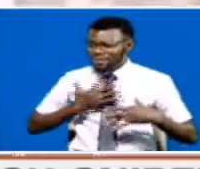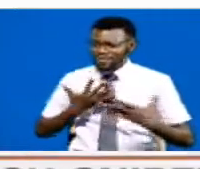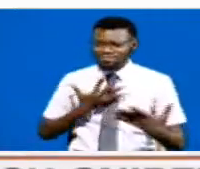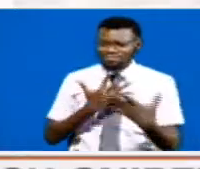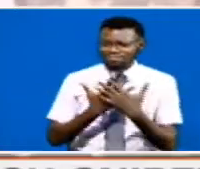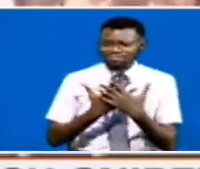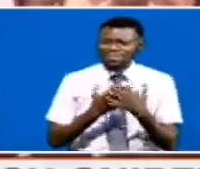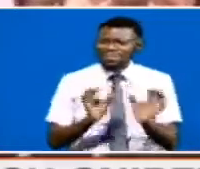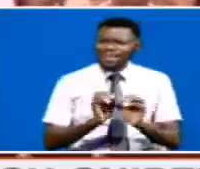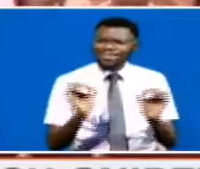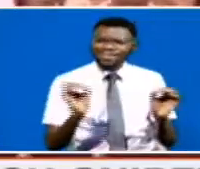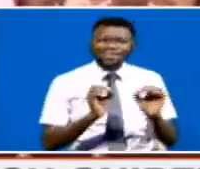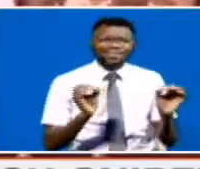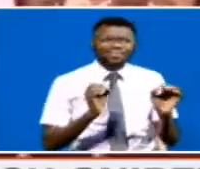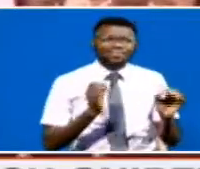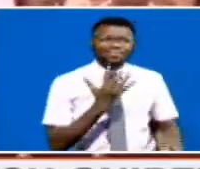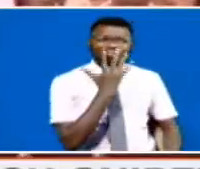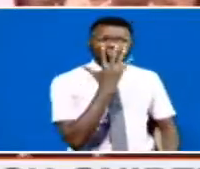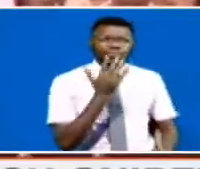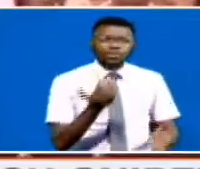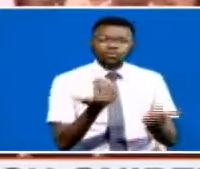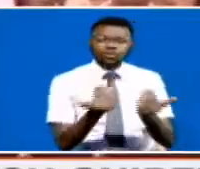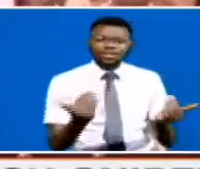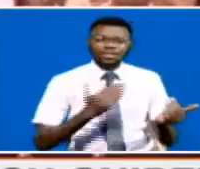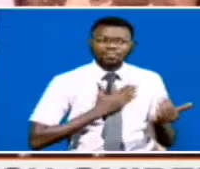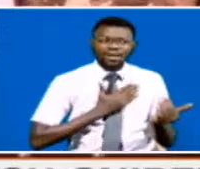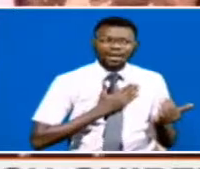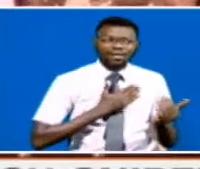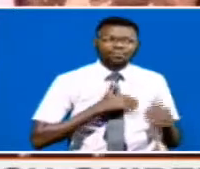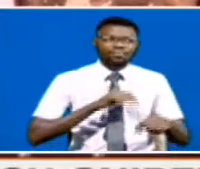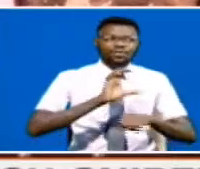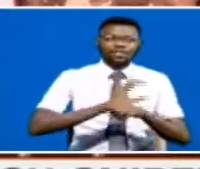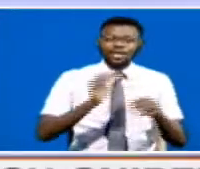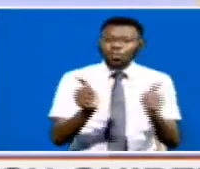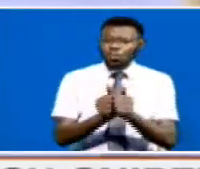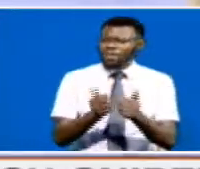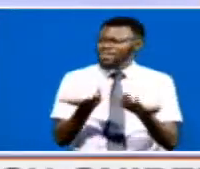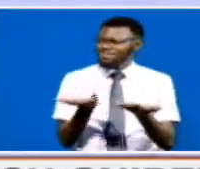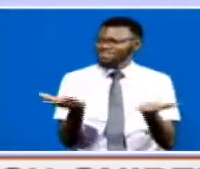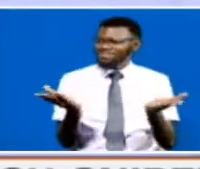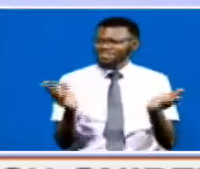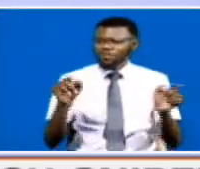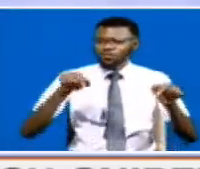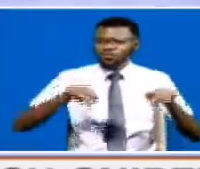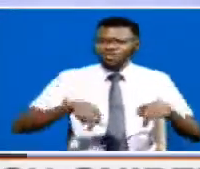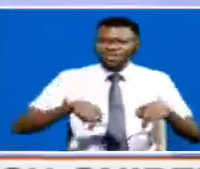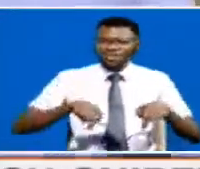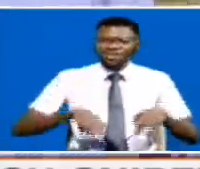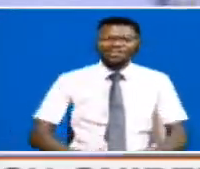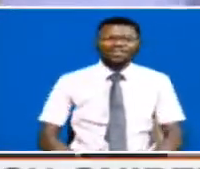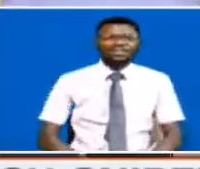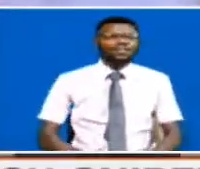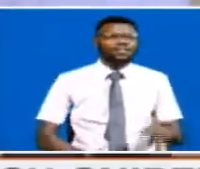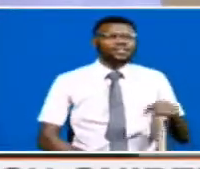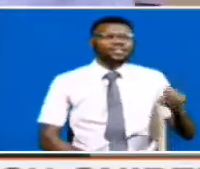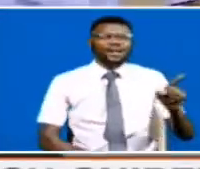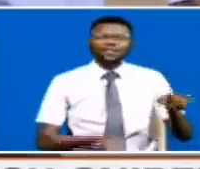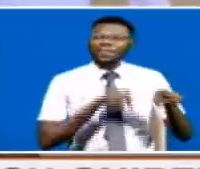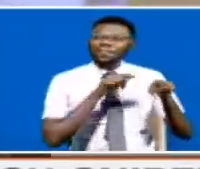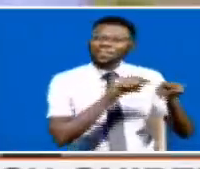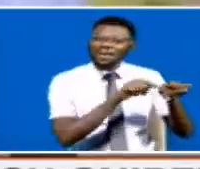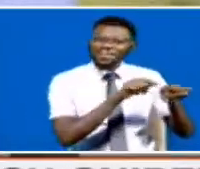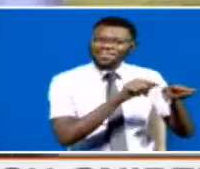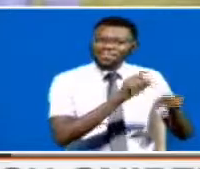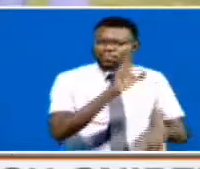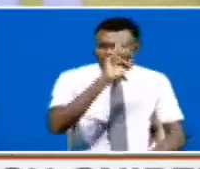kwenu. Watoto wangu wako imara na wako kanisani pamoja nasi siku ya leo. Na kisha kuwalaumu maafisa wa polisi